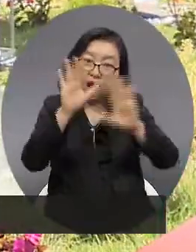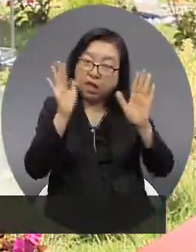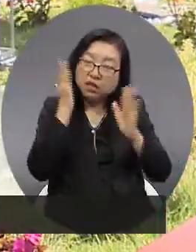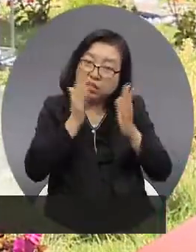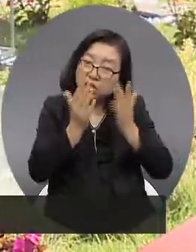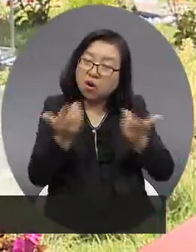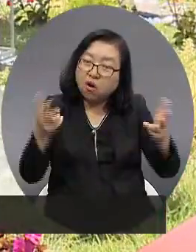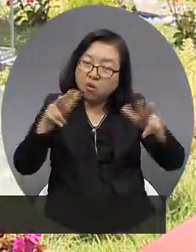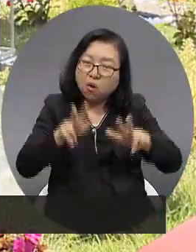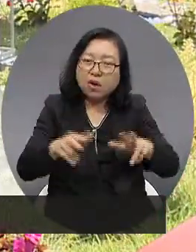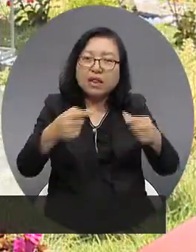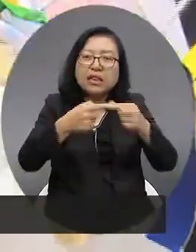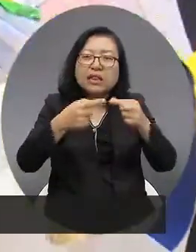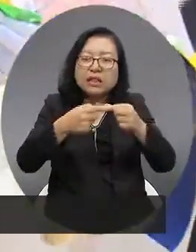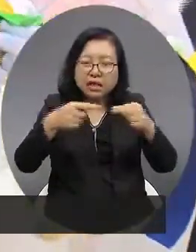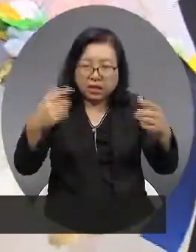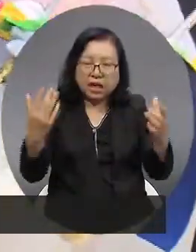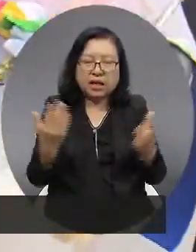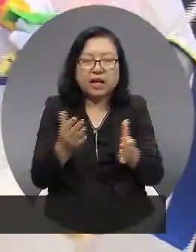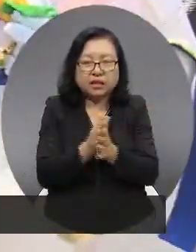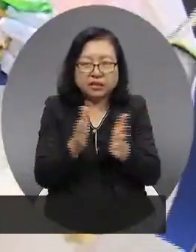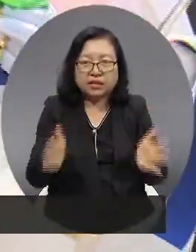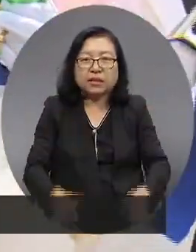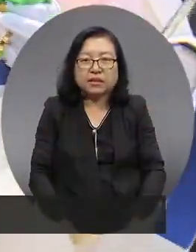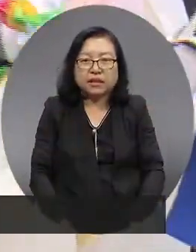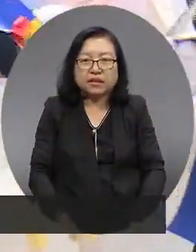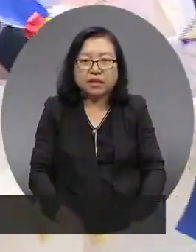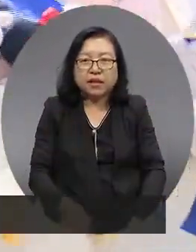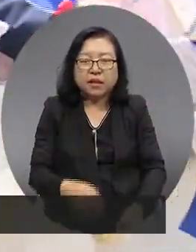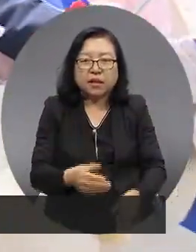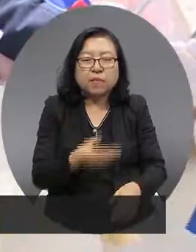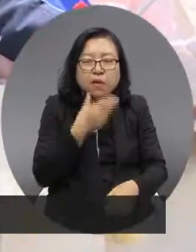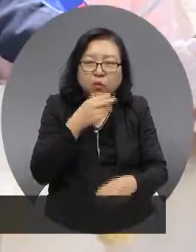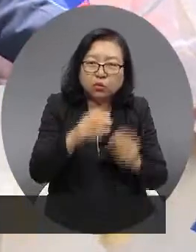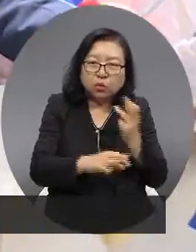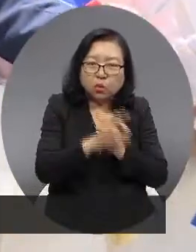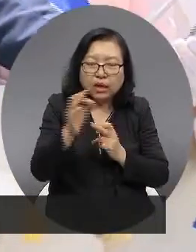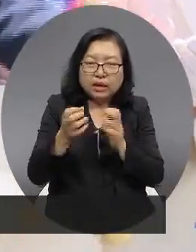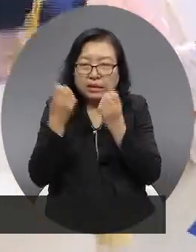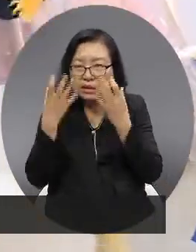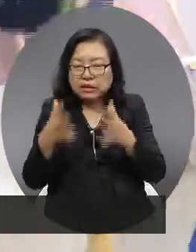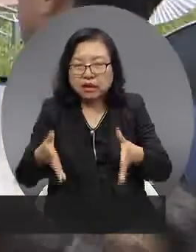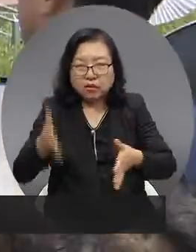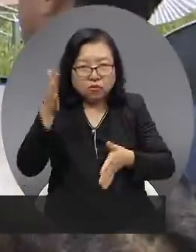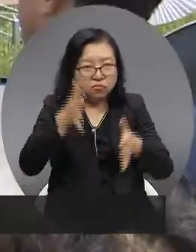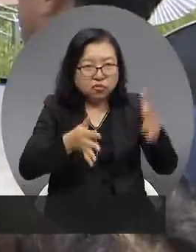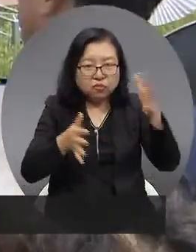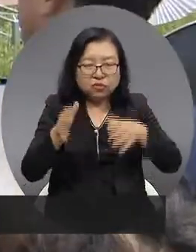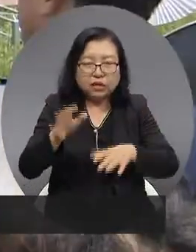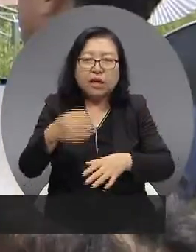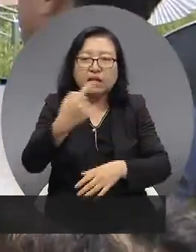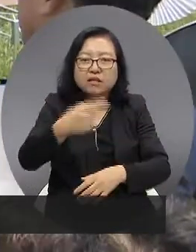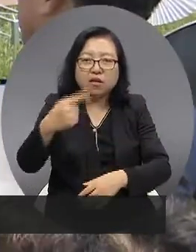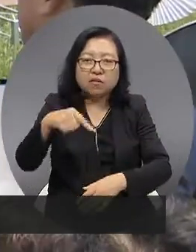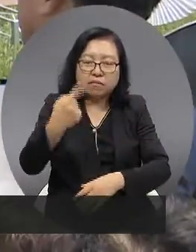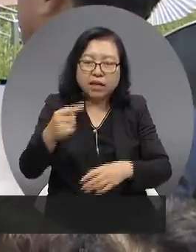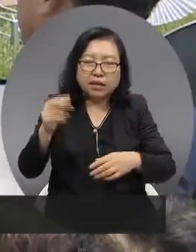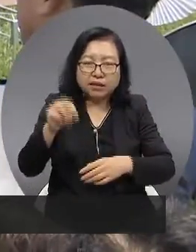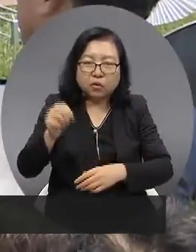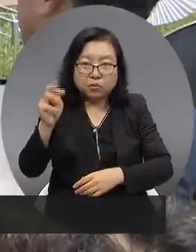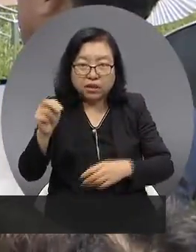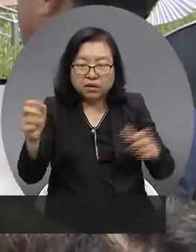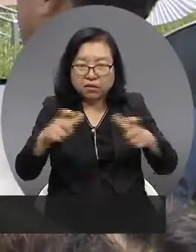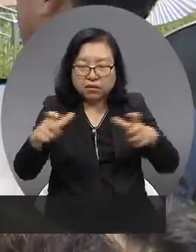준공됐습니다. 충북도청 동관과 신관 옥상에 조성된 정원은 1,100제곱미터 규모로 누구나 이용할 수